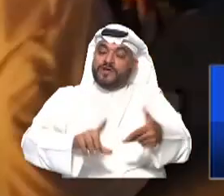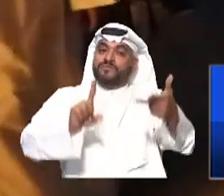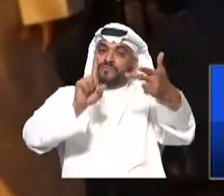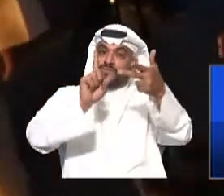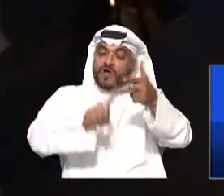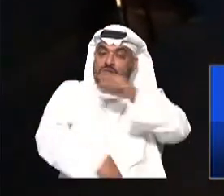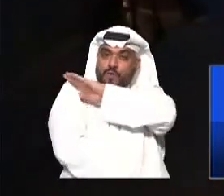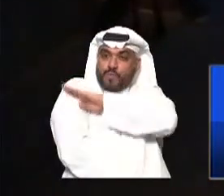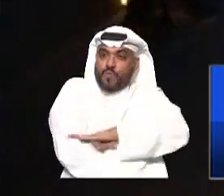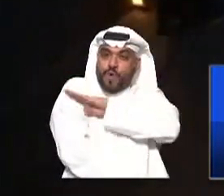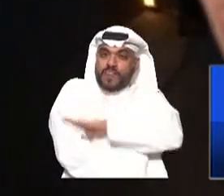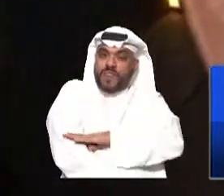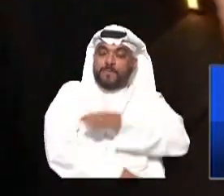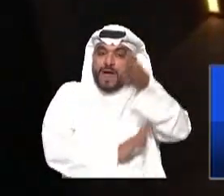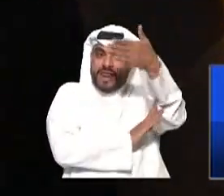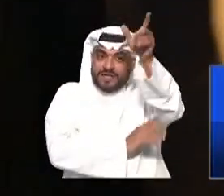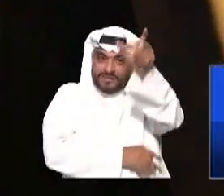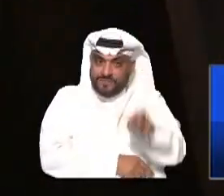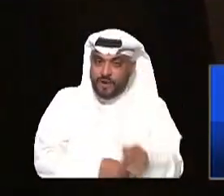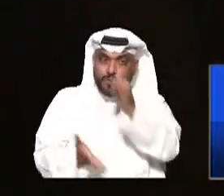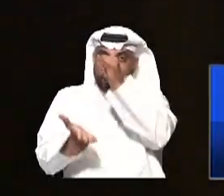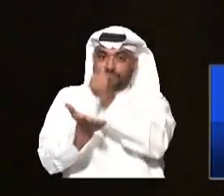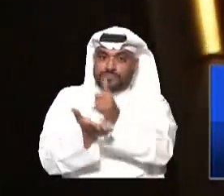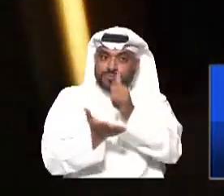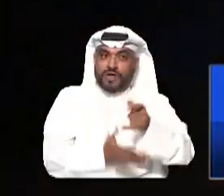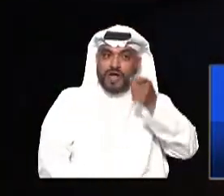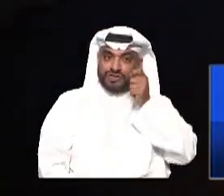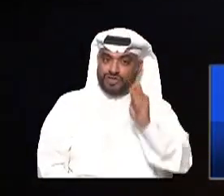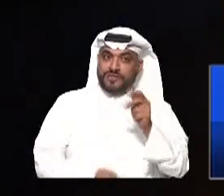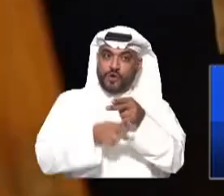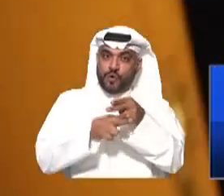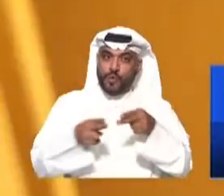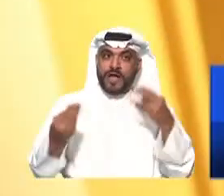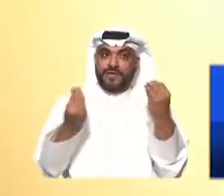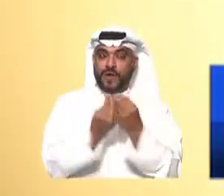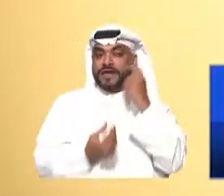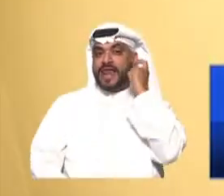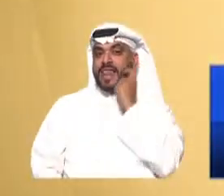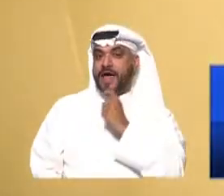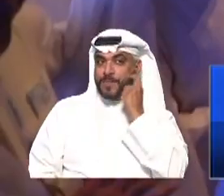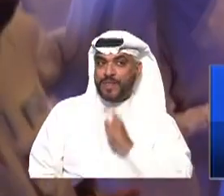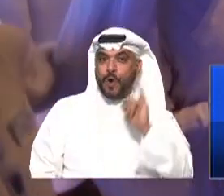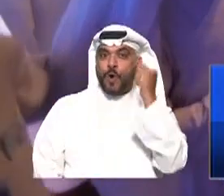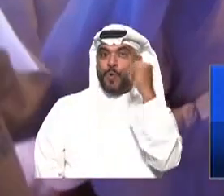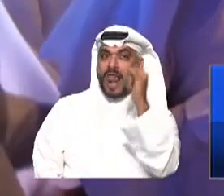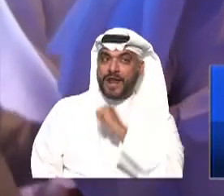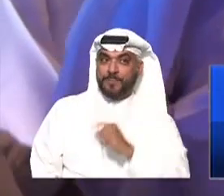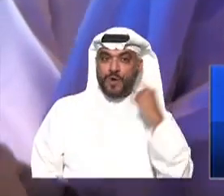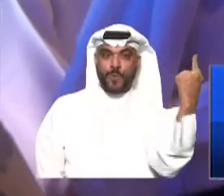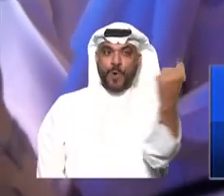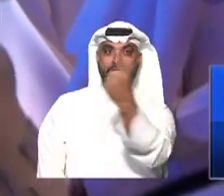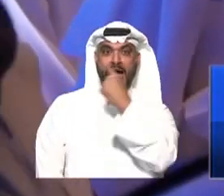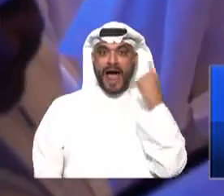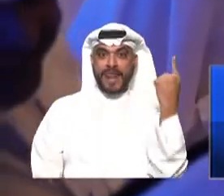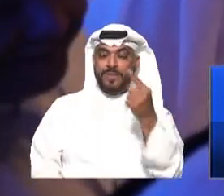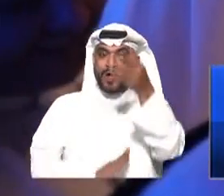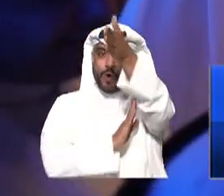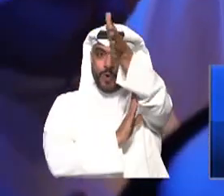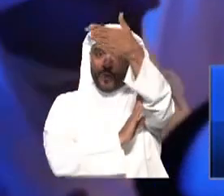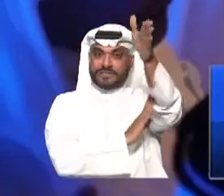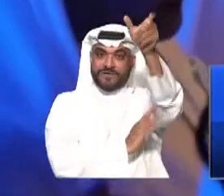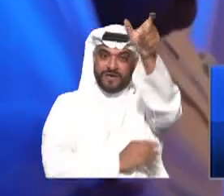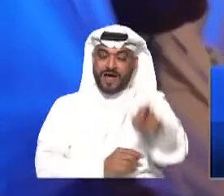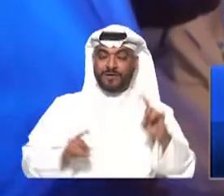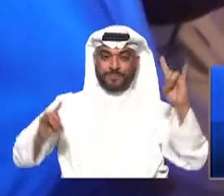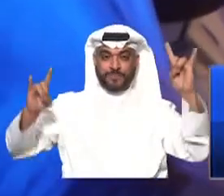ذياب فرحان الرشيدي، وعدد من كبار الشخصيات الكويتية والإماراتية والعربية والعالمية والسلك الدبلوماسي